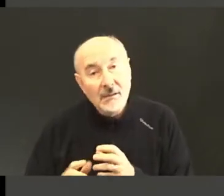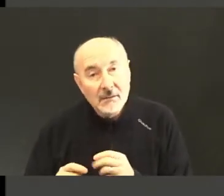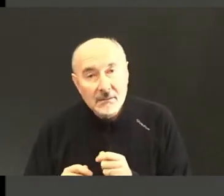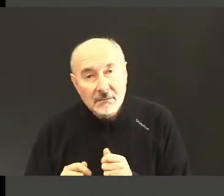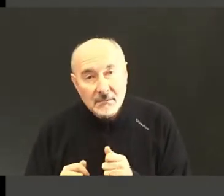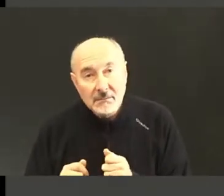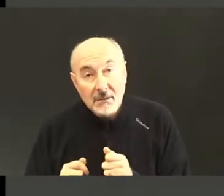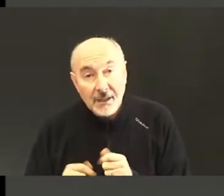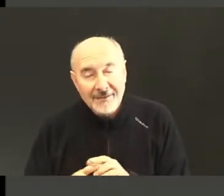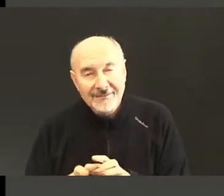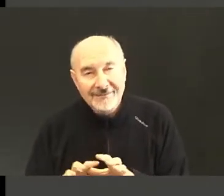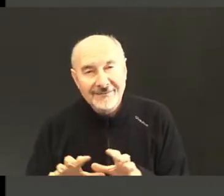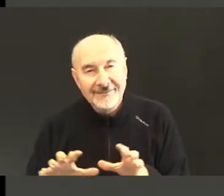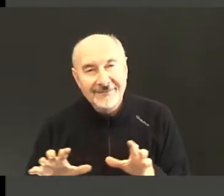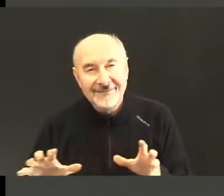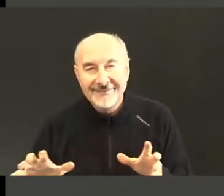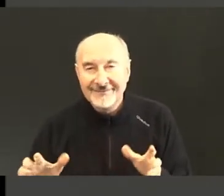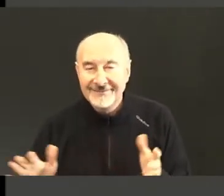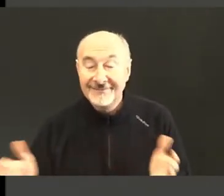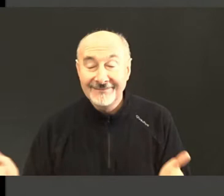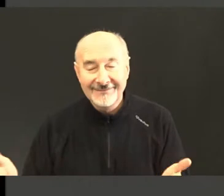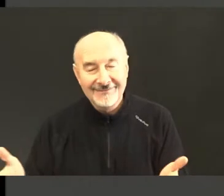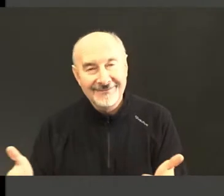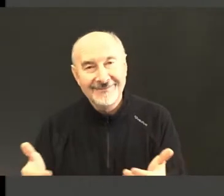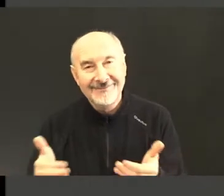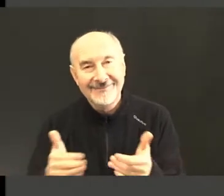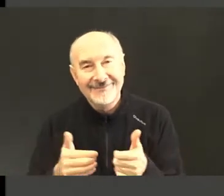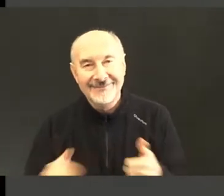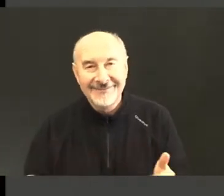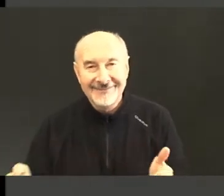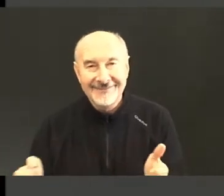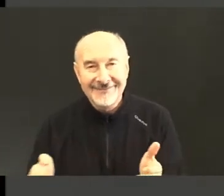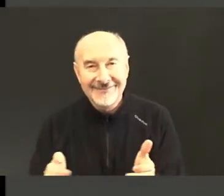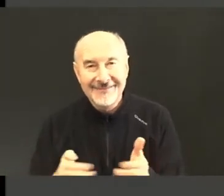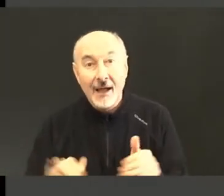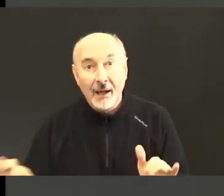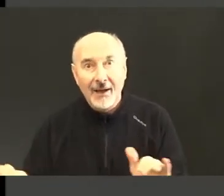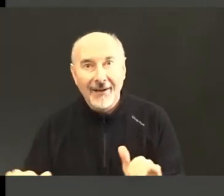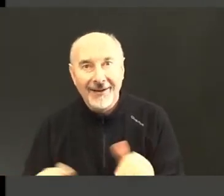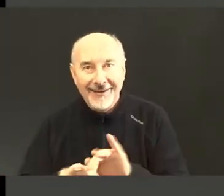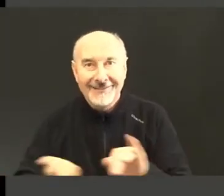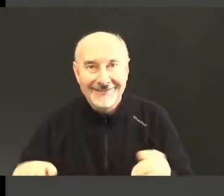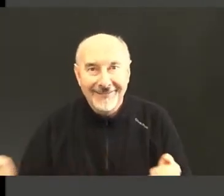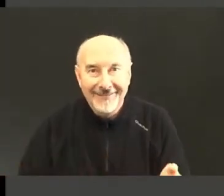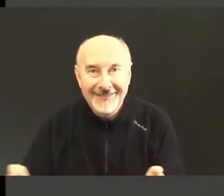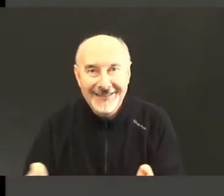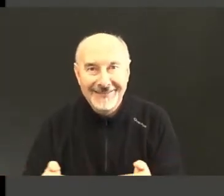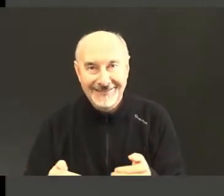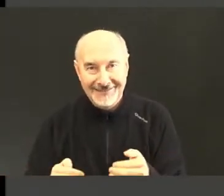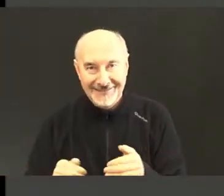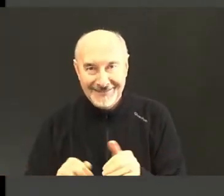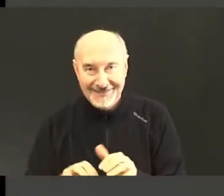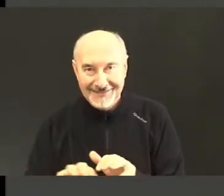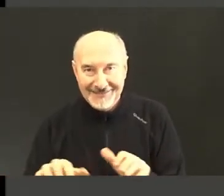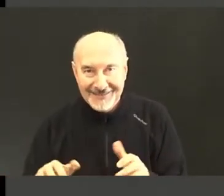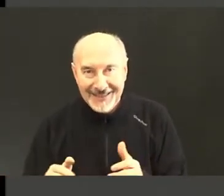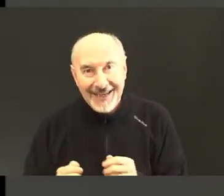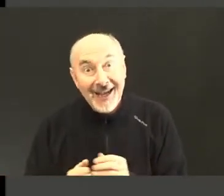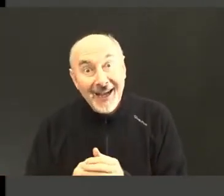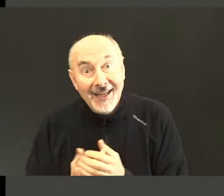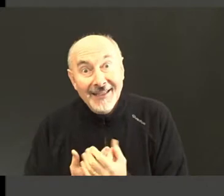Strategia delle alleanze aperta a tutto e a tutti, senza pregiudizio alcuno.